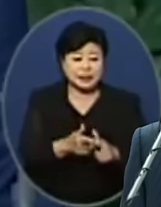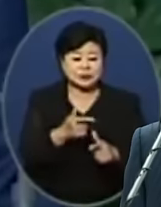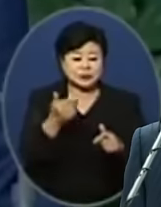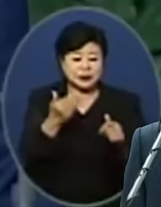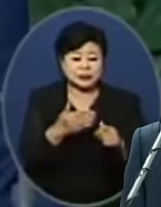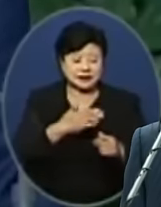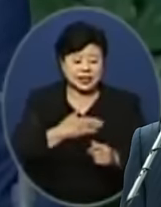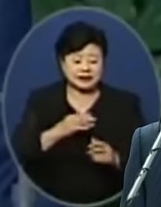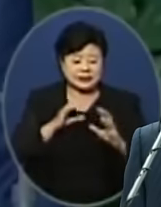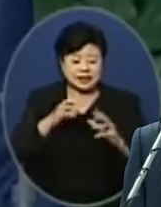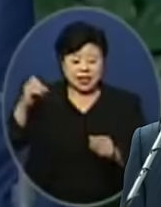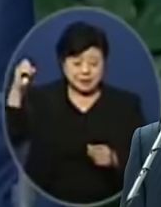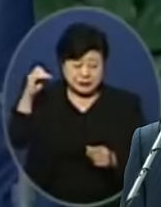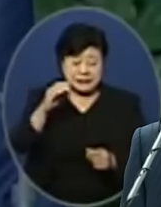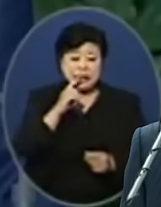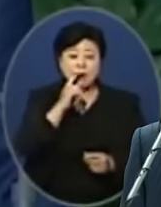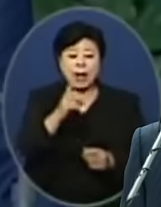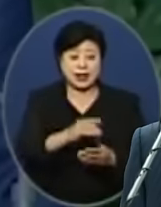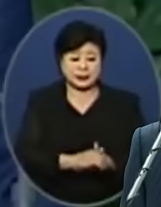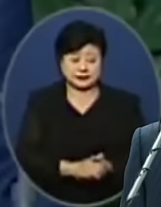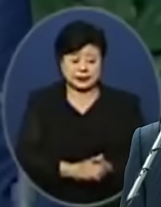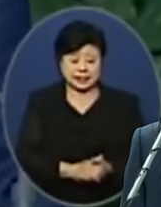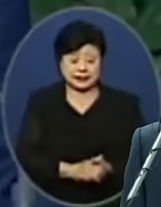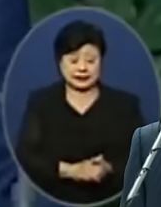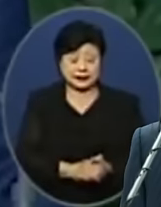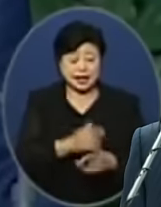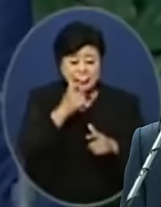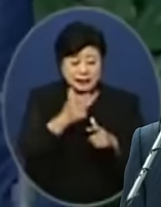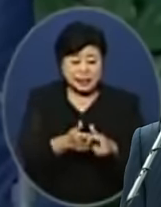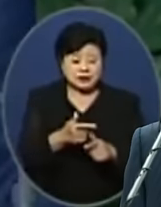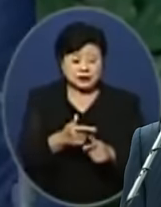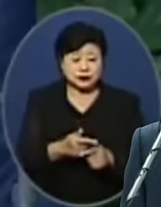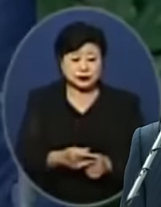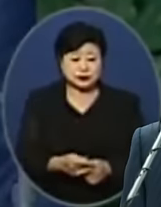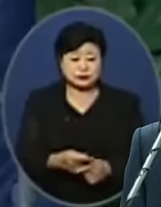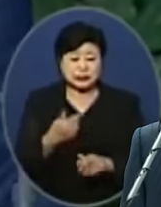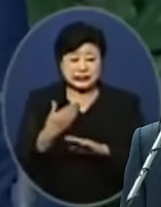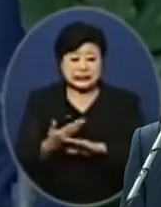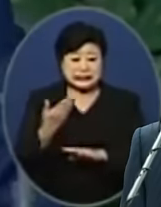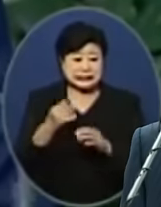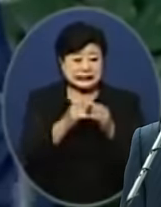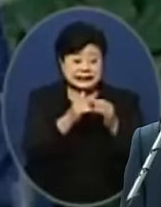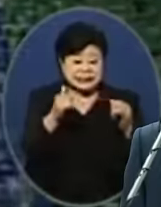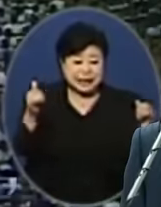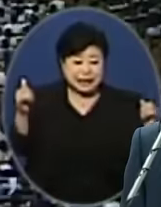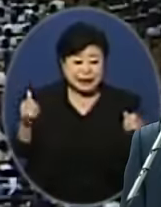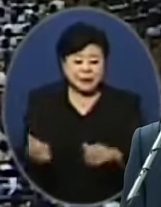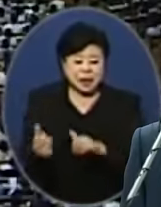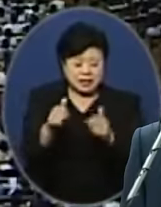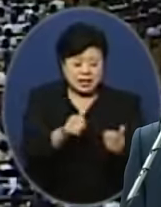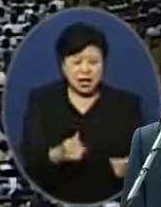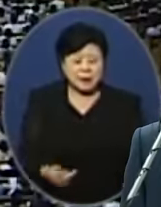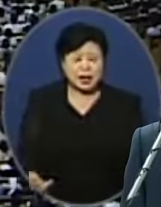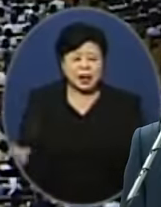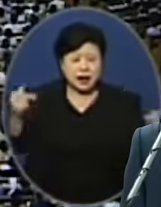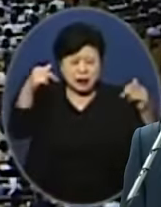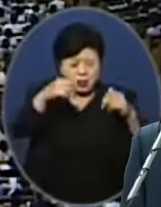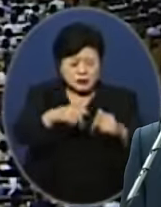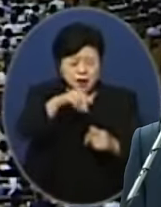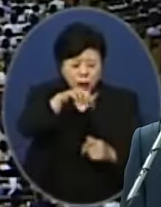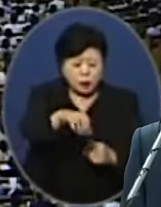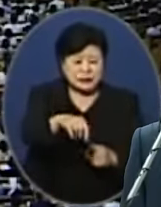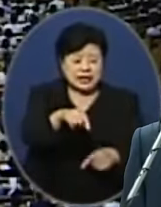예수님께서 나는 세상의 빛이라고 하셨는데 예수님을 등진 사람들은 사망의 음침한 골짜기를